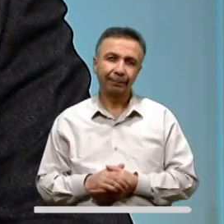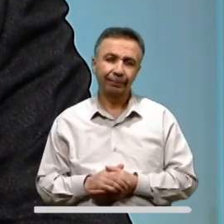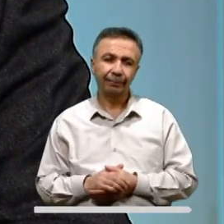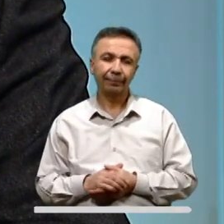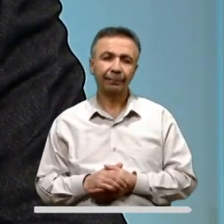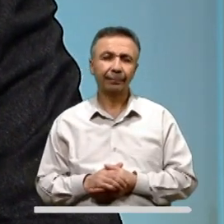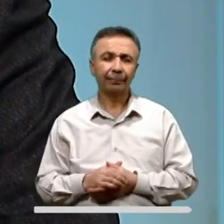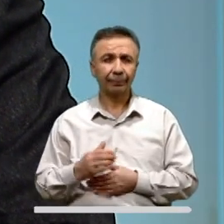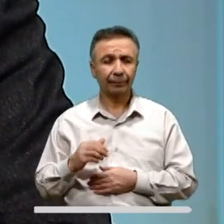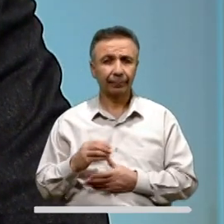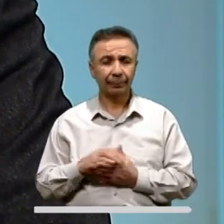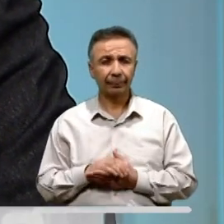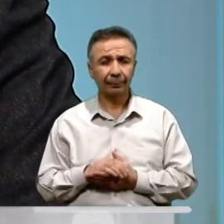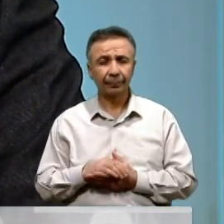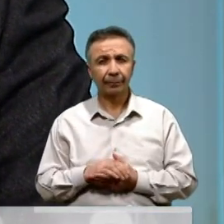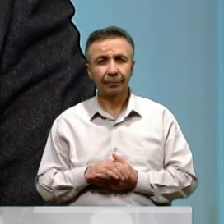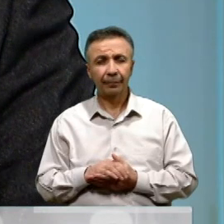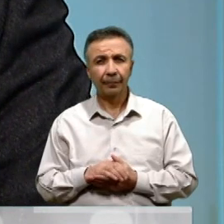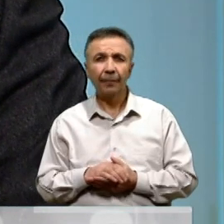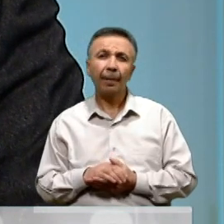Muhterem hocam, malum olduğu üzere